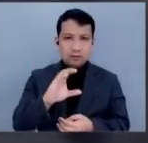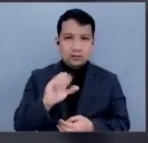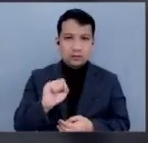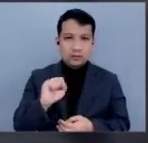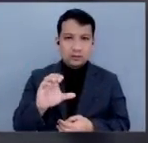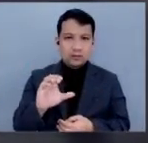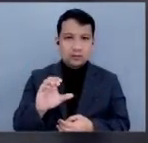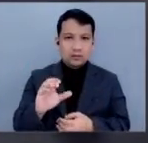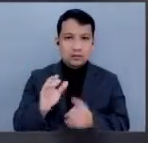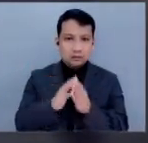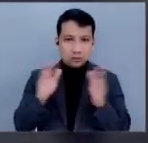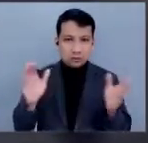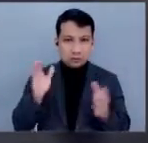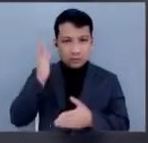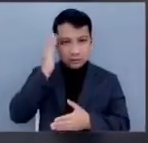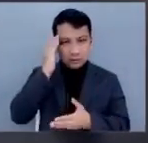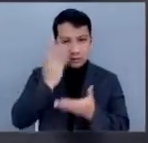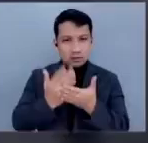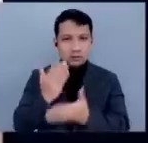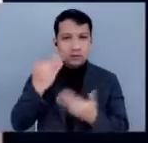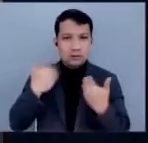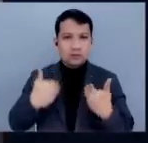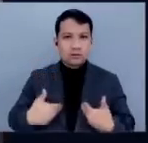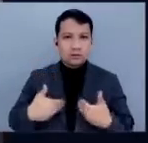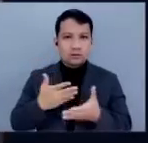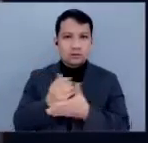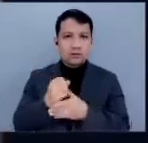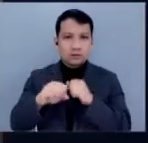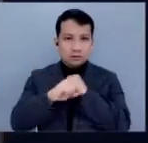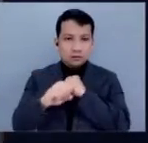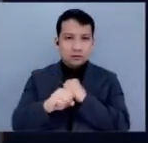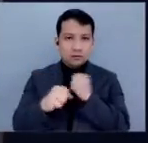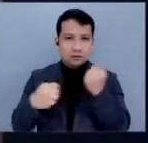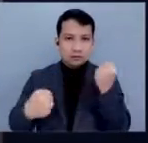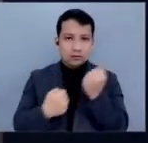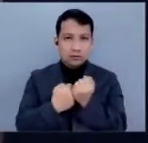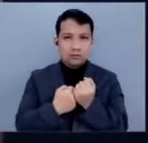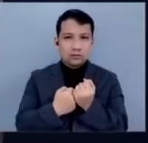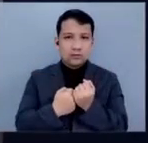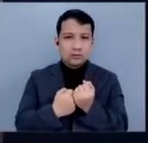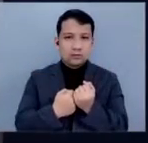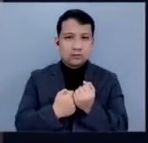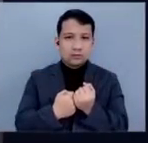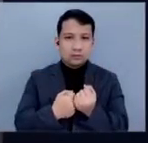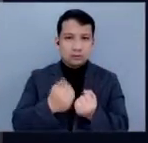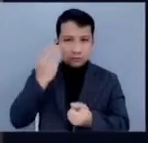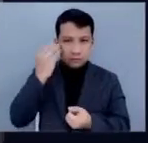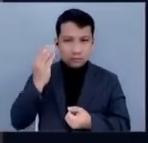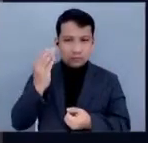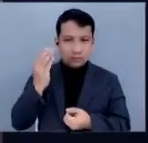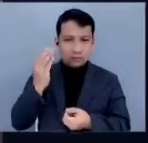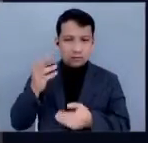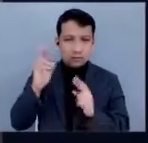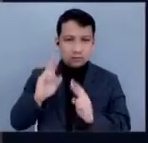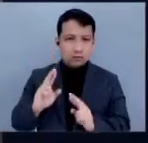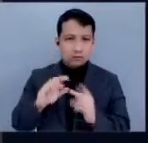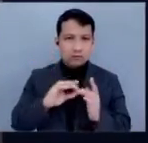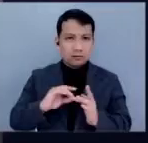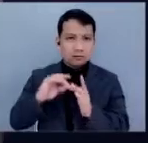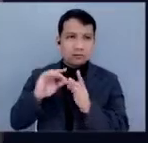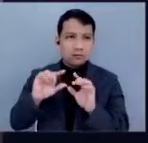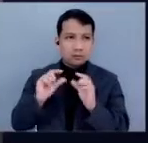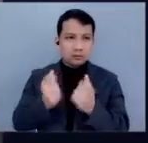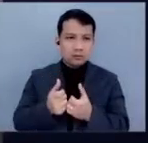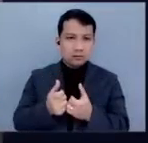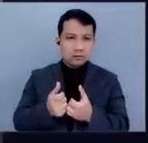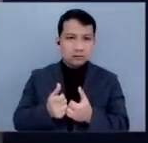malaking kaalaman sa human rights advocacy. Suportado naman ni Senate Minority Leader Coco Pimentel ang special committee para